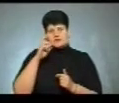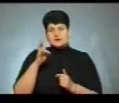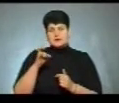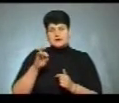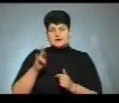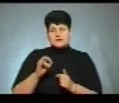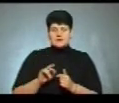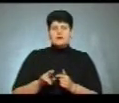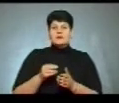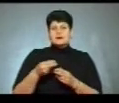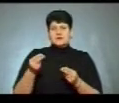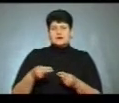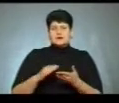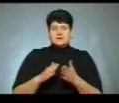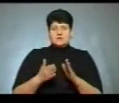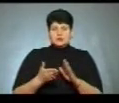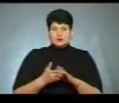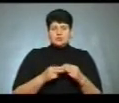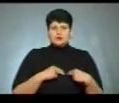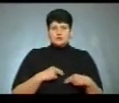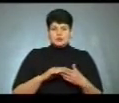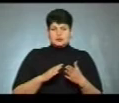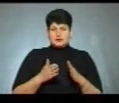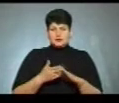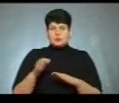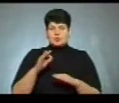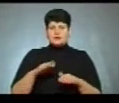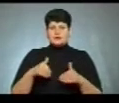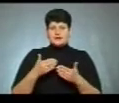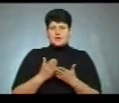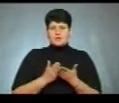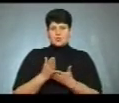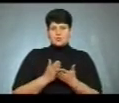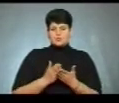нянею укладає договір, трудовий договір про надання послуг,